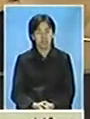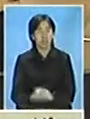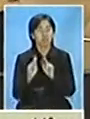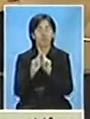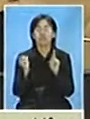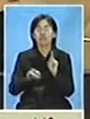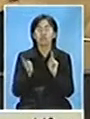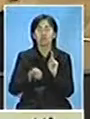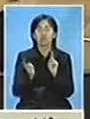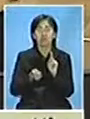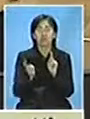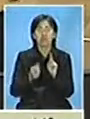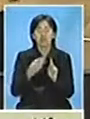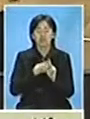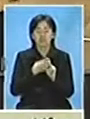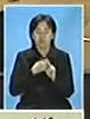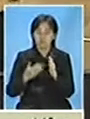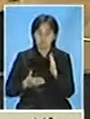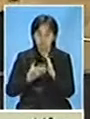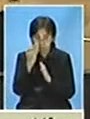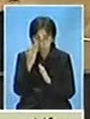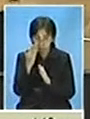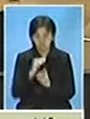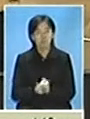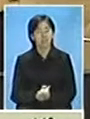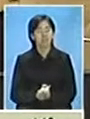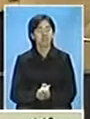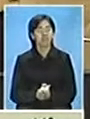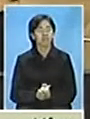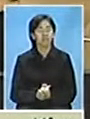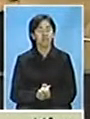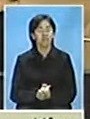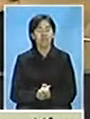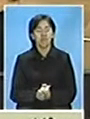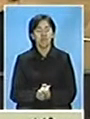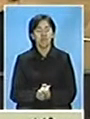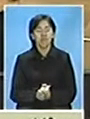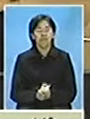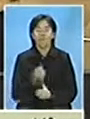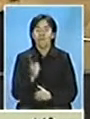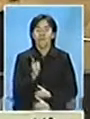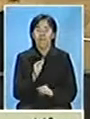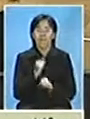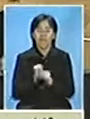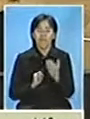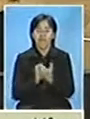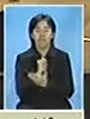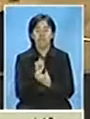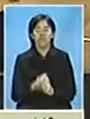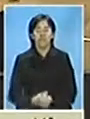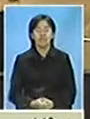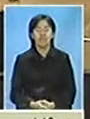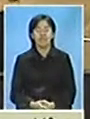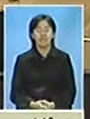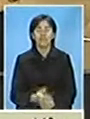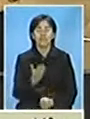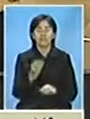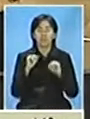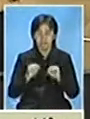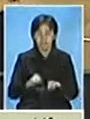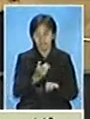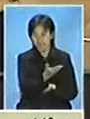มการนะคะว่าถ้าผ่านบาร่านี้ไปแล้วท่านยืนยันว่าถูกต้องค่ะขออนุญาตขอมติเลยนะค